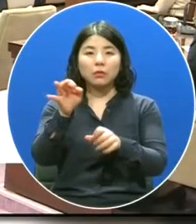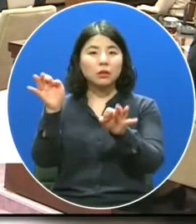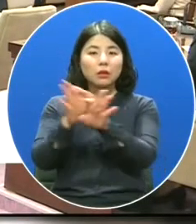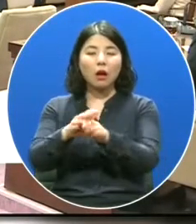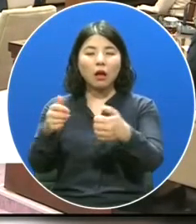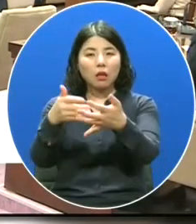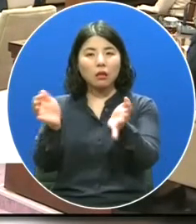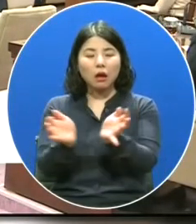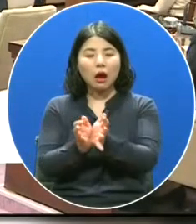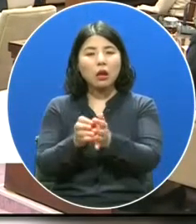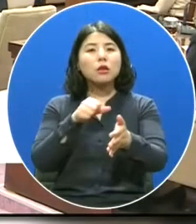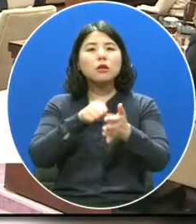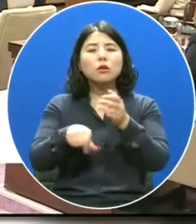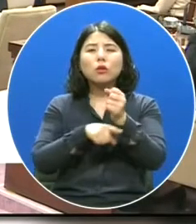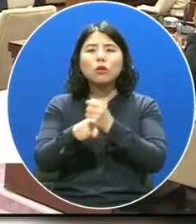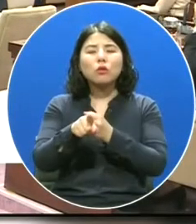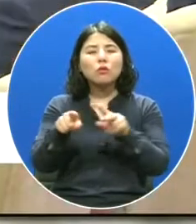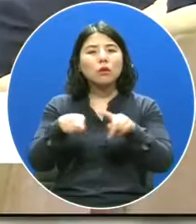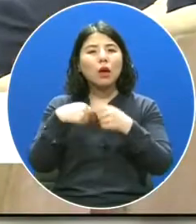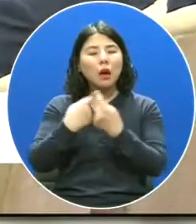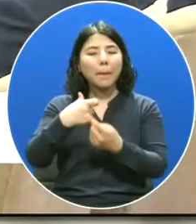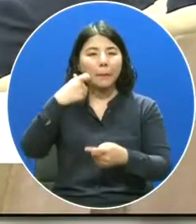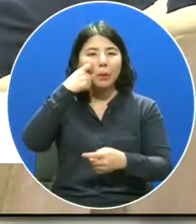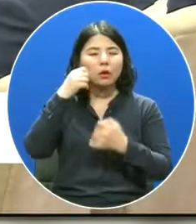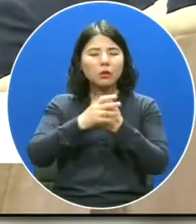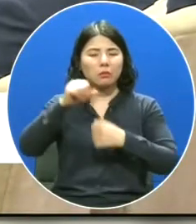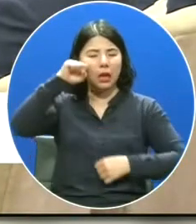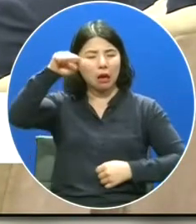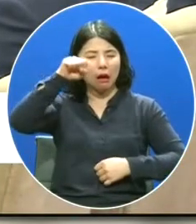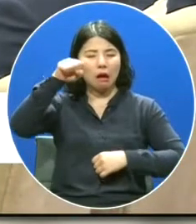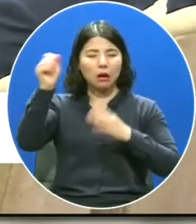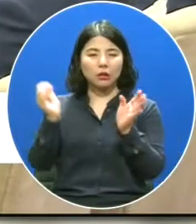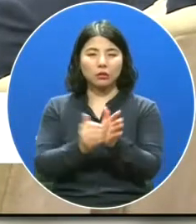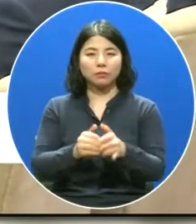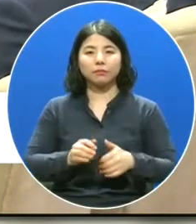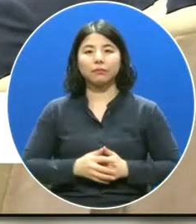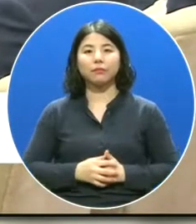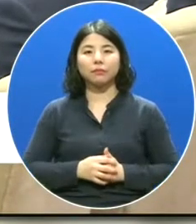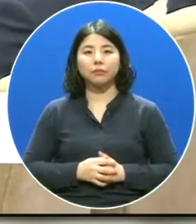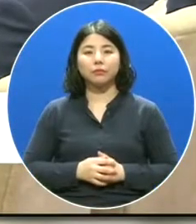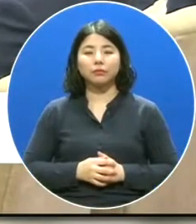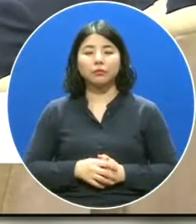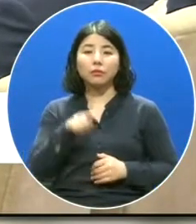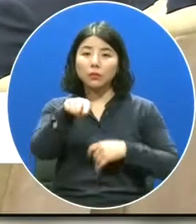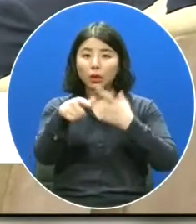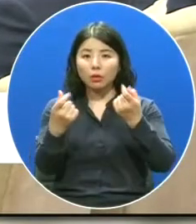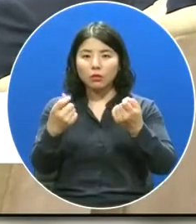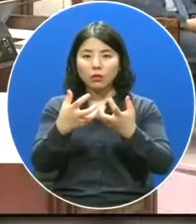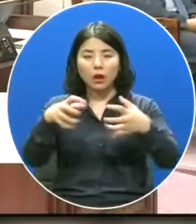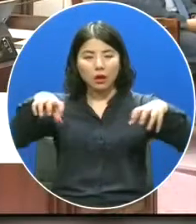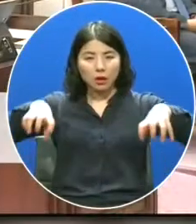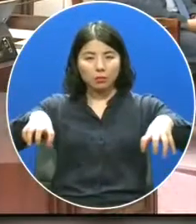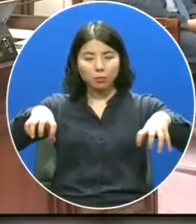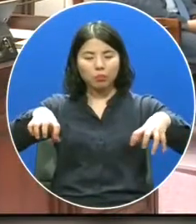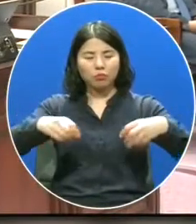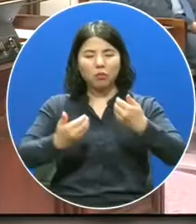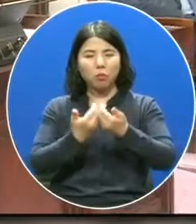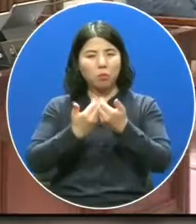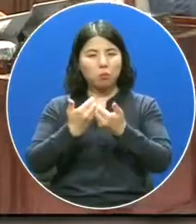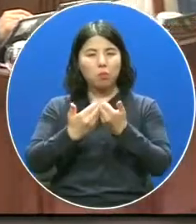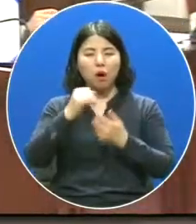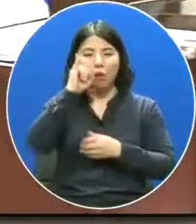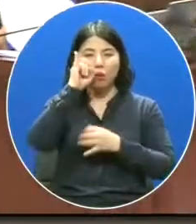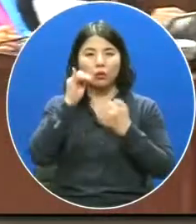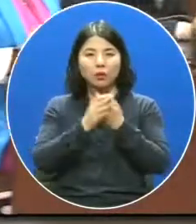민간단체들은 삭감 이유를 납득할 수 없다며 거세게 반발하고 있습니다. 이처럼 양측의 입장이 맞서고